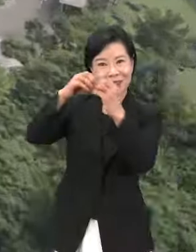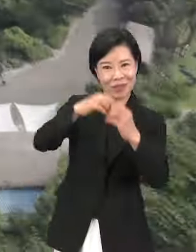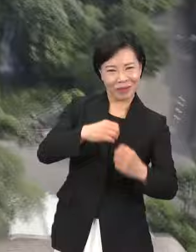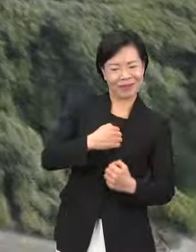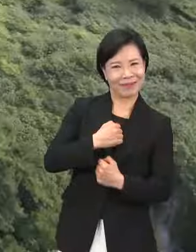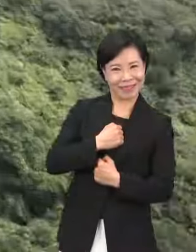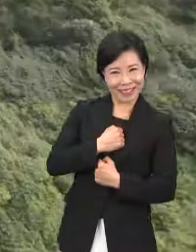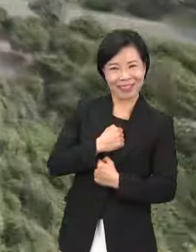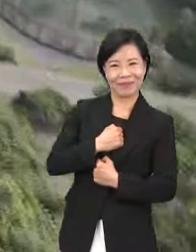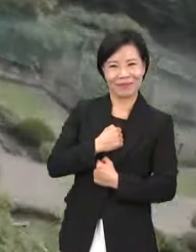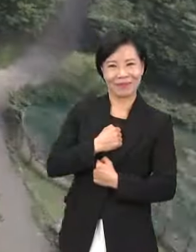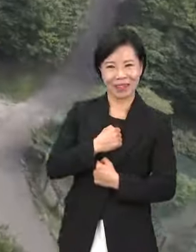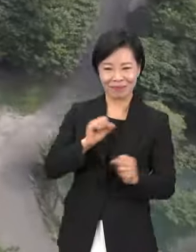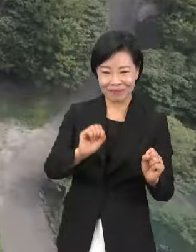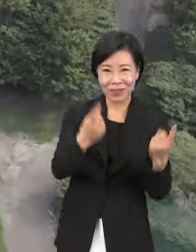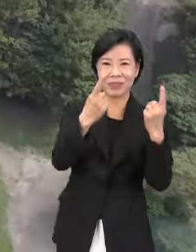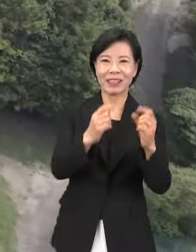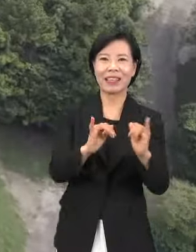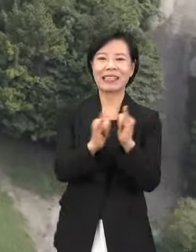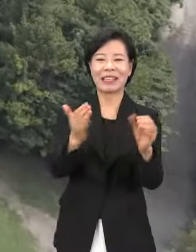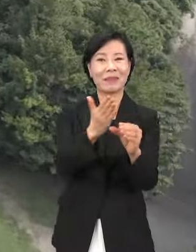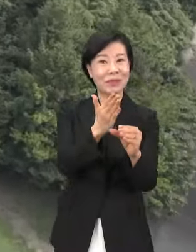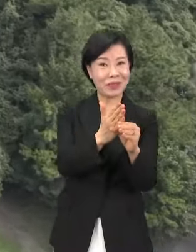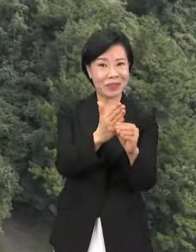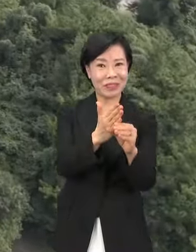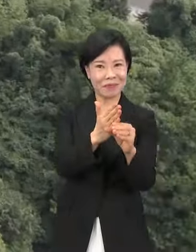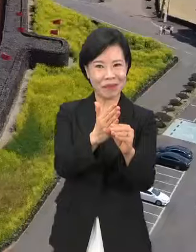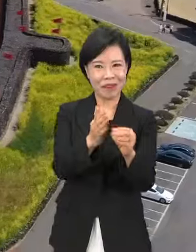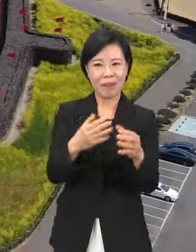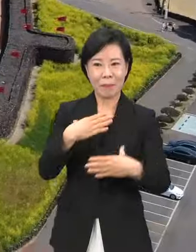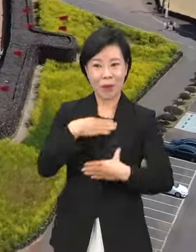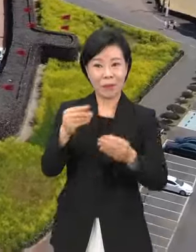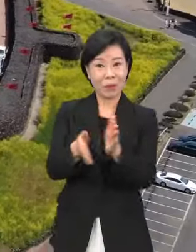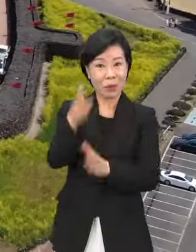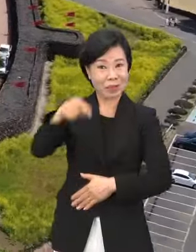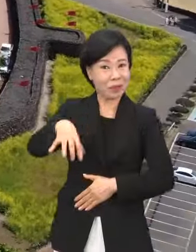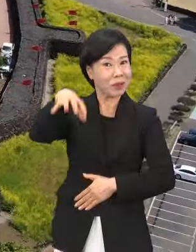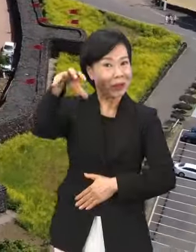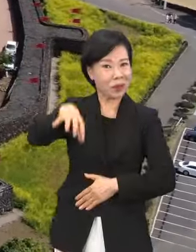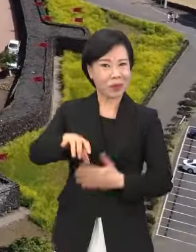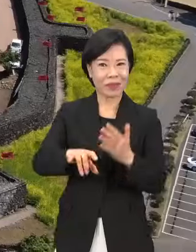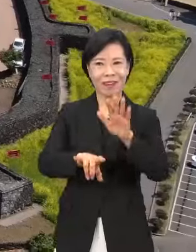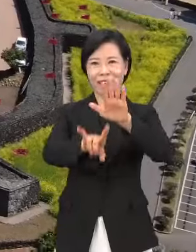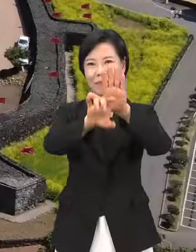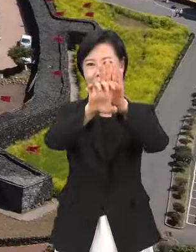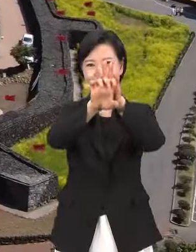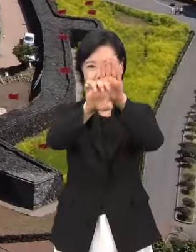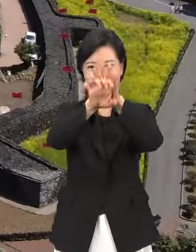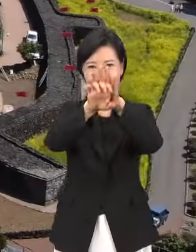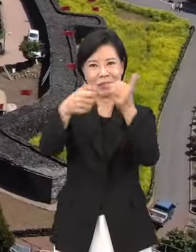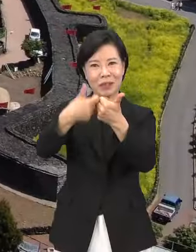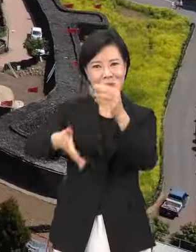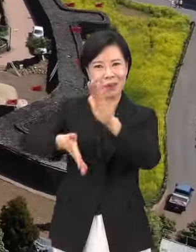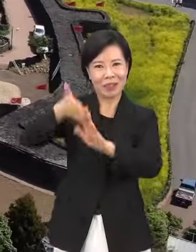전통을 지켜가면서 동시에 사람 중심의 편의도시를 만들어가는 서귀포시 표선면.